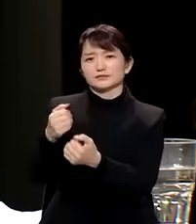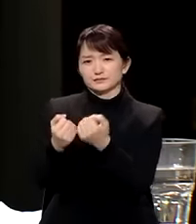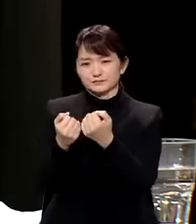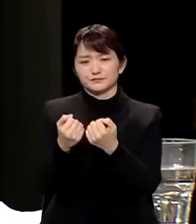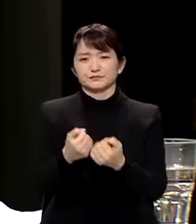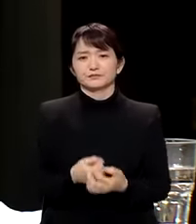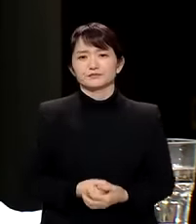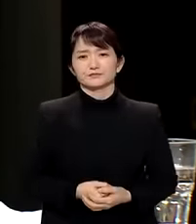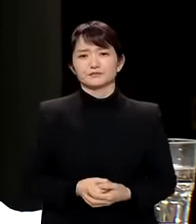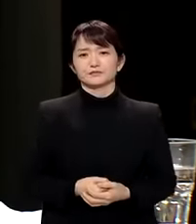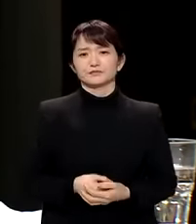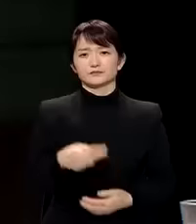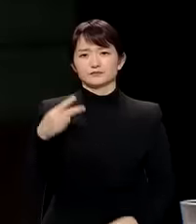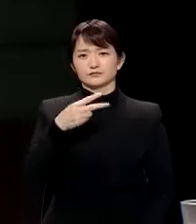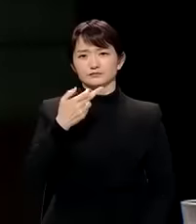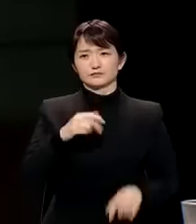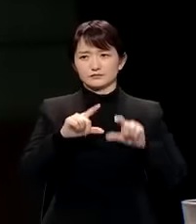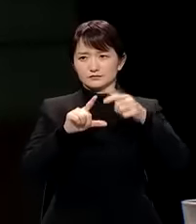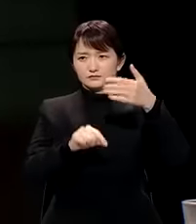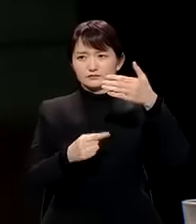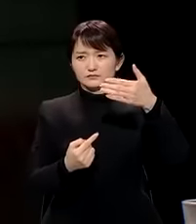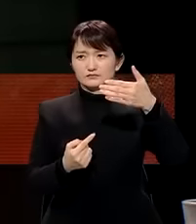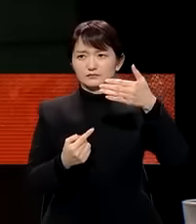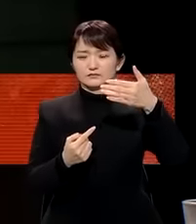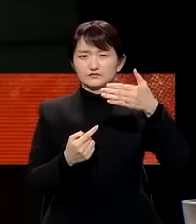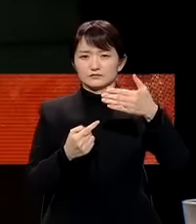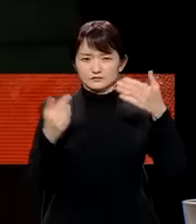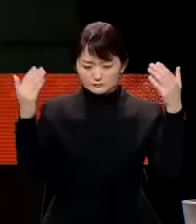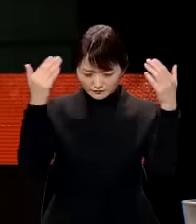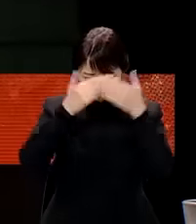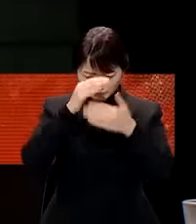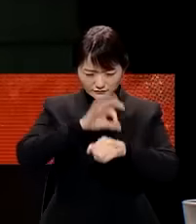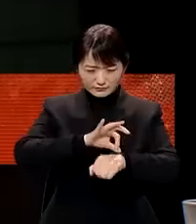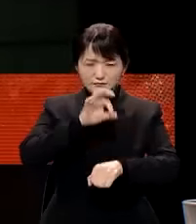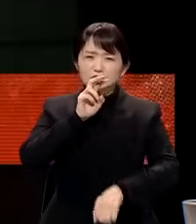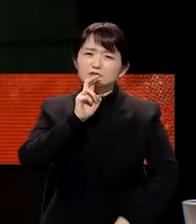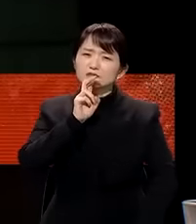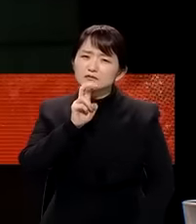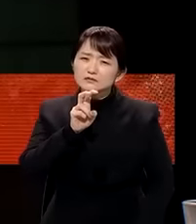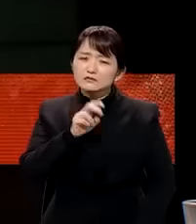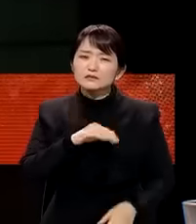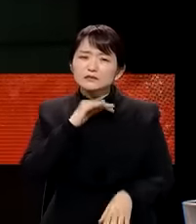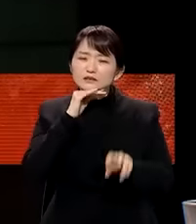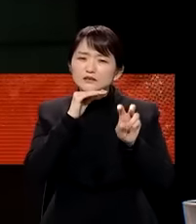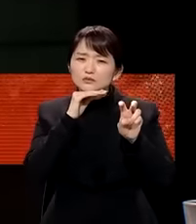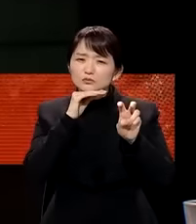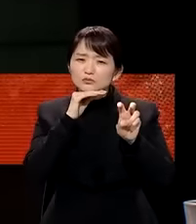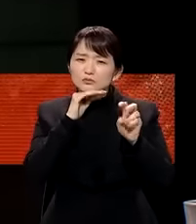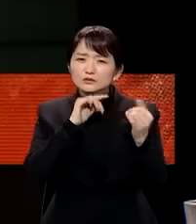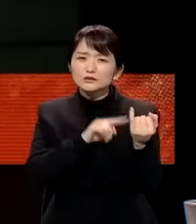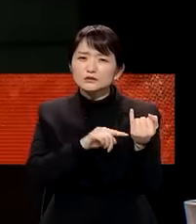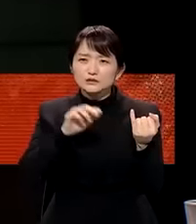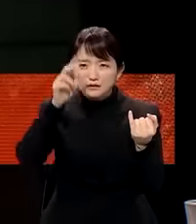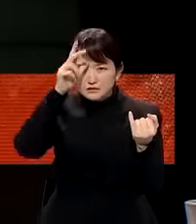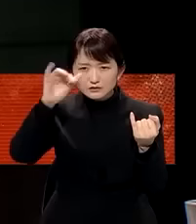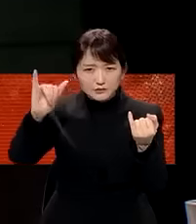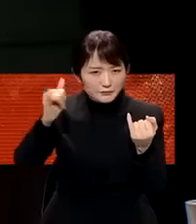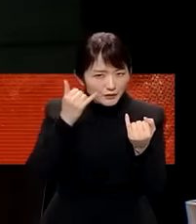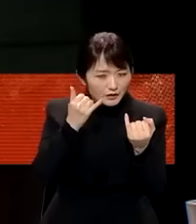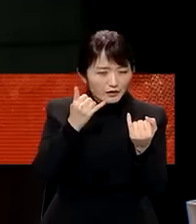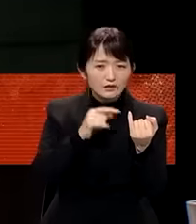보죠네 일단 2017 년 9월 1일이었습니다 밤 10시 20분 쯤에이 스무살 된 여성이 경찰로부터 전화를